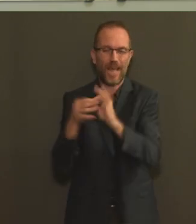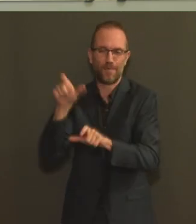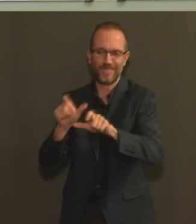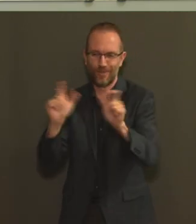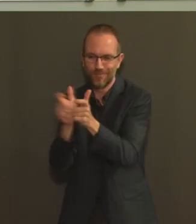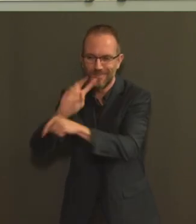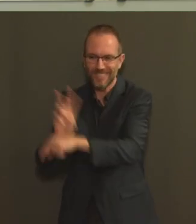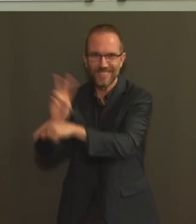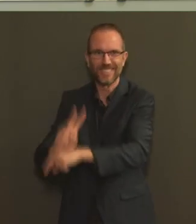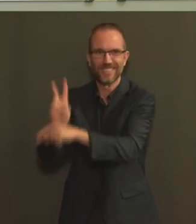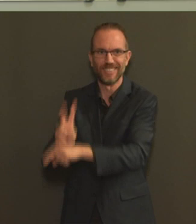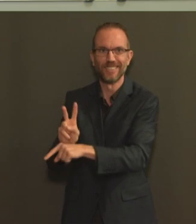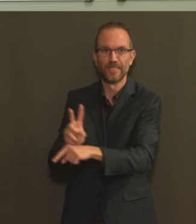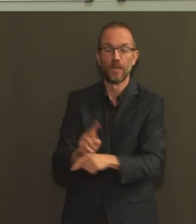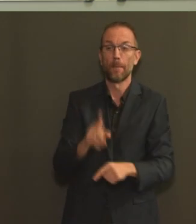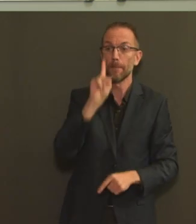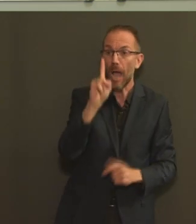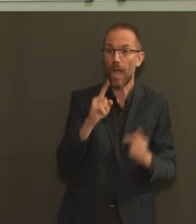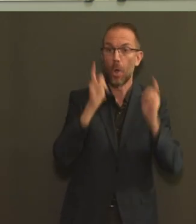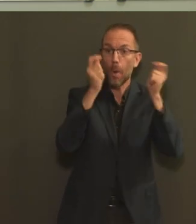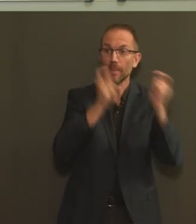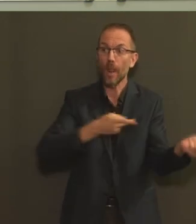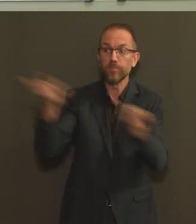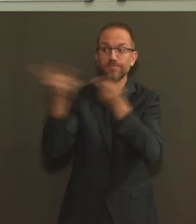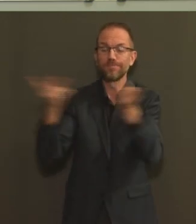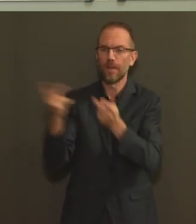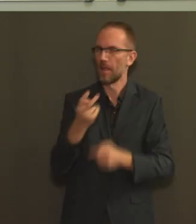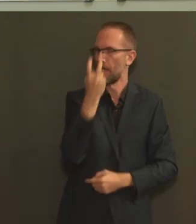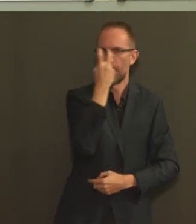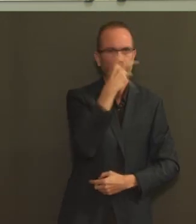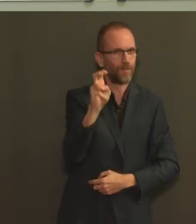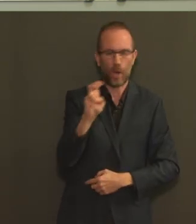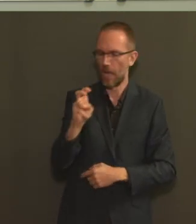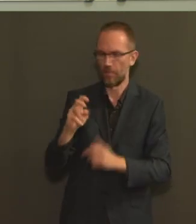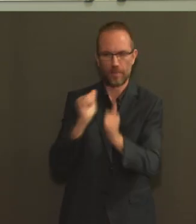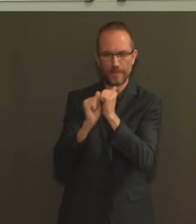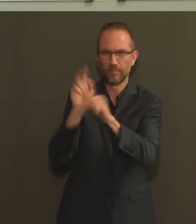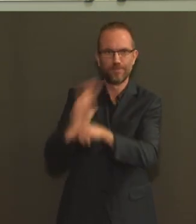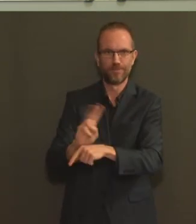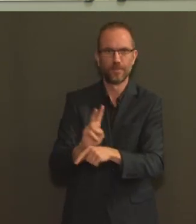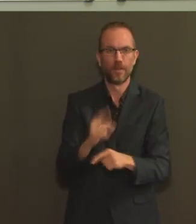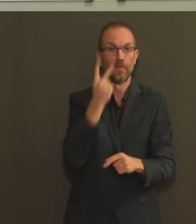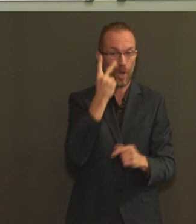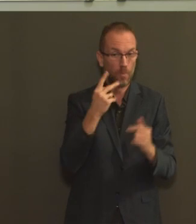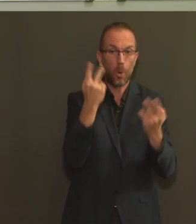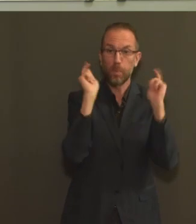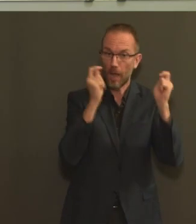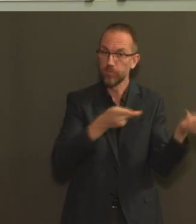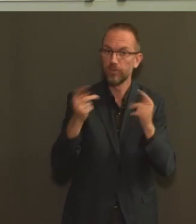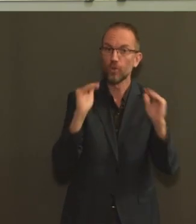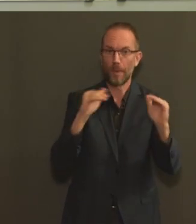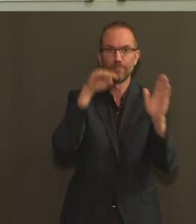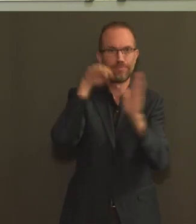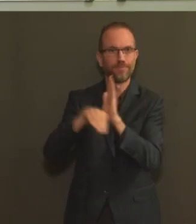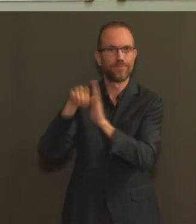les hospitalisations continuent à diminuer. On a actuellement en moyenne 139